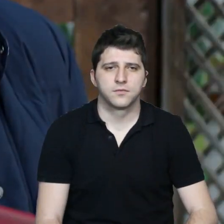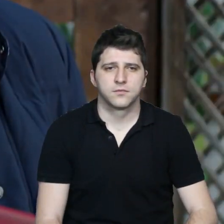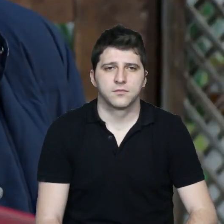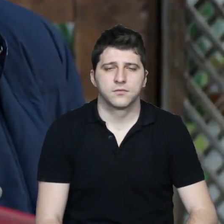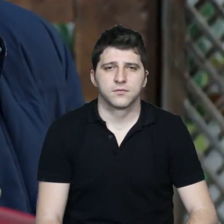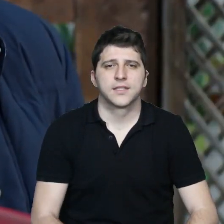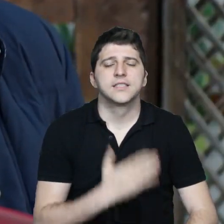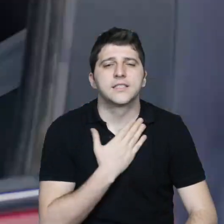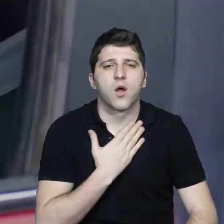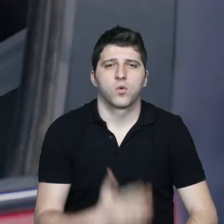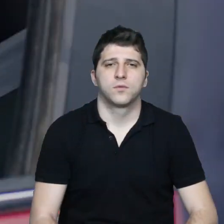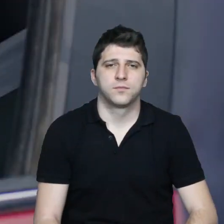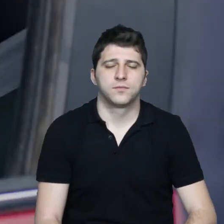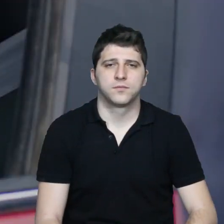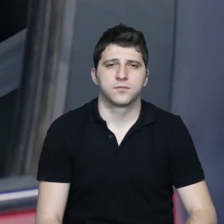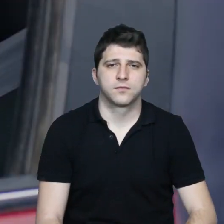Sağ ol.